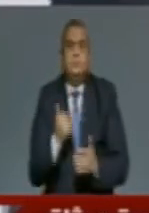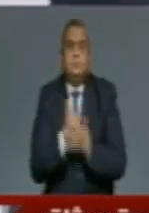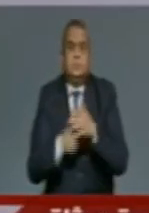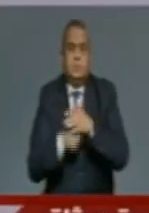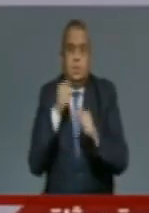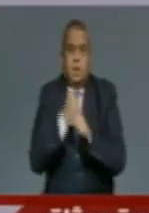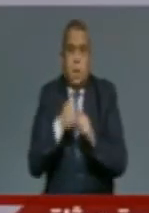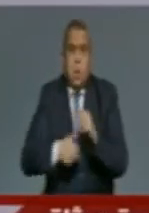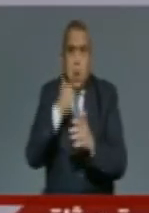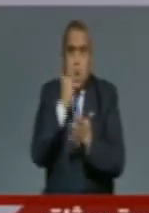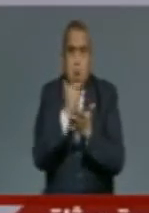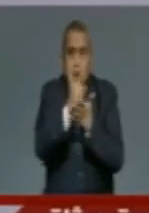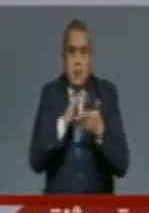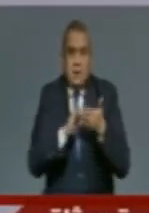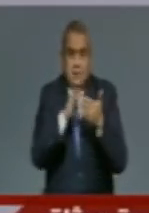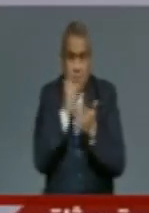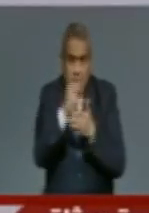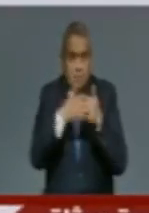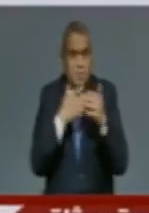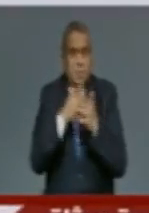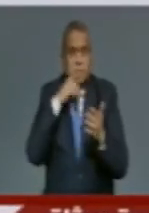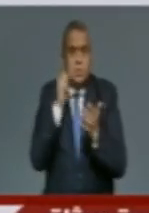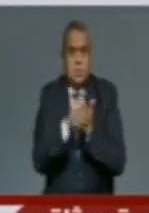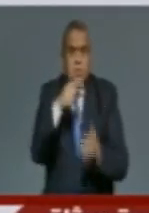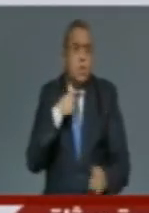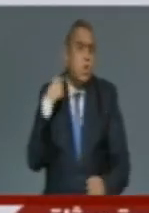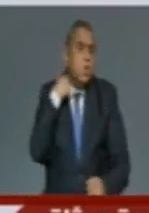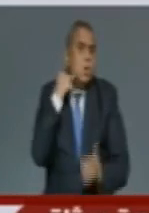فيها، ولكن نحن الأكثر تضررا منها.